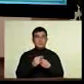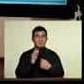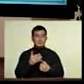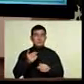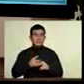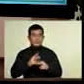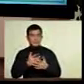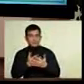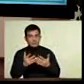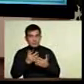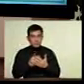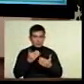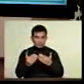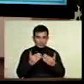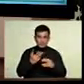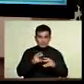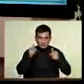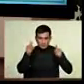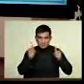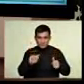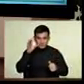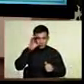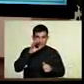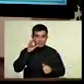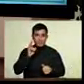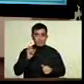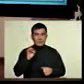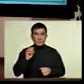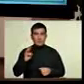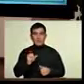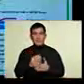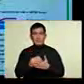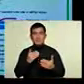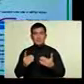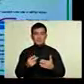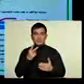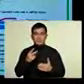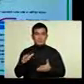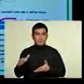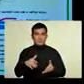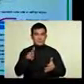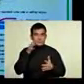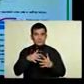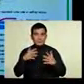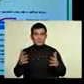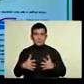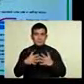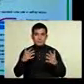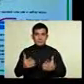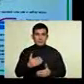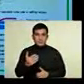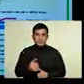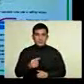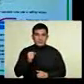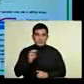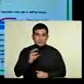давайте посмотрим на карту Узбекистана и увидим две самые большие наши реки. Вот